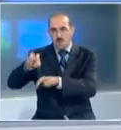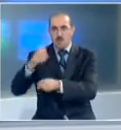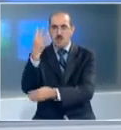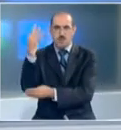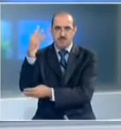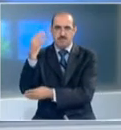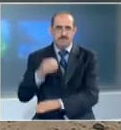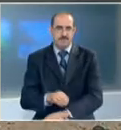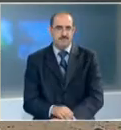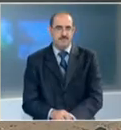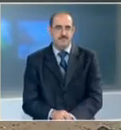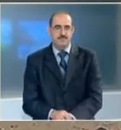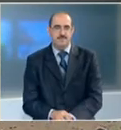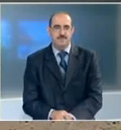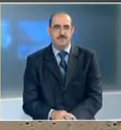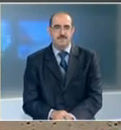لك حلديبة.